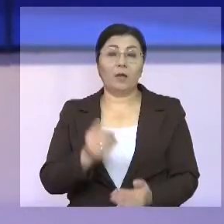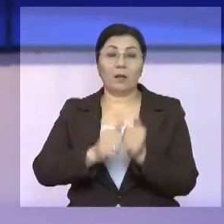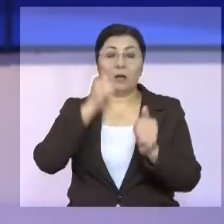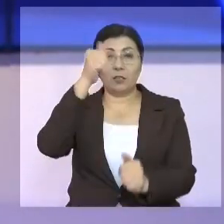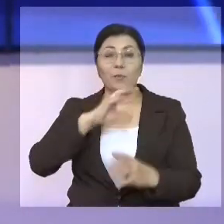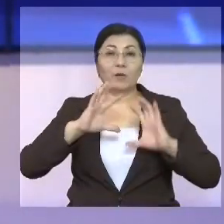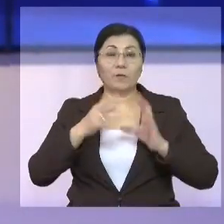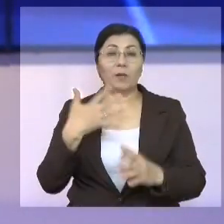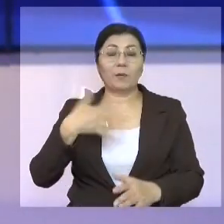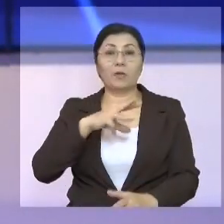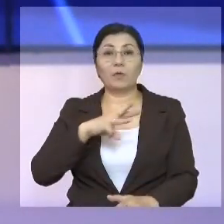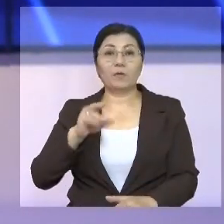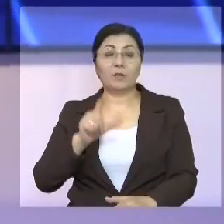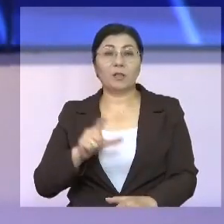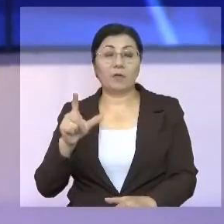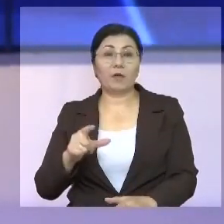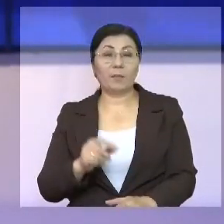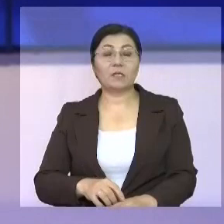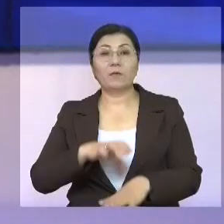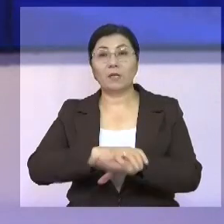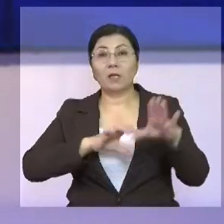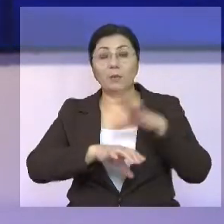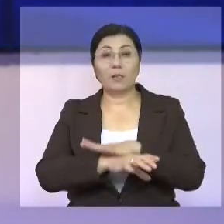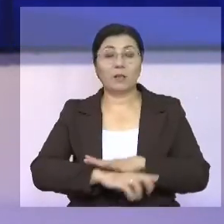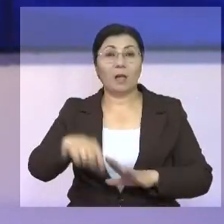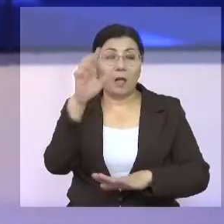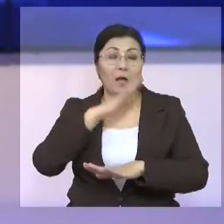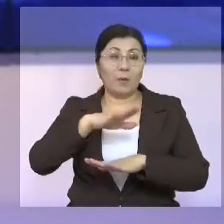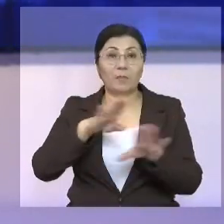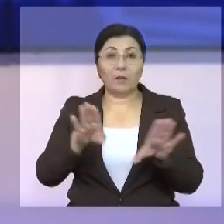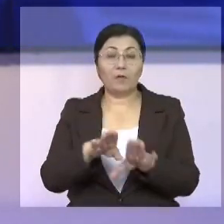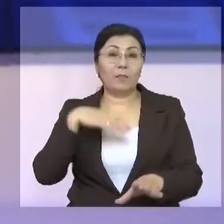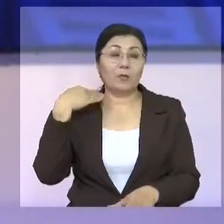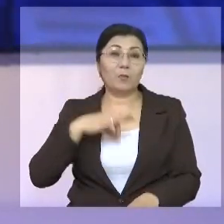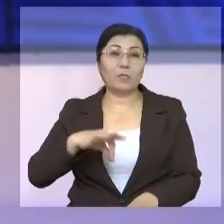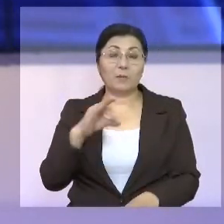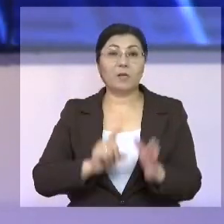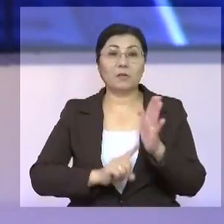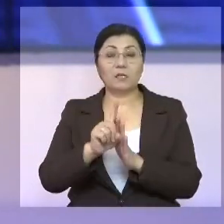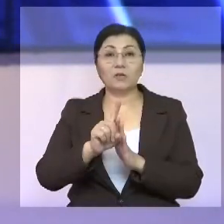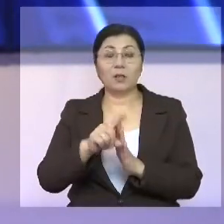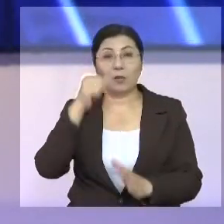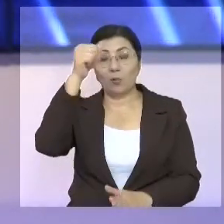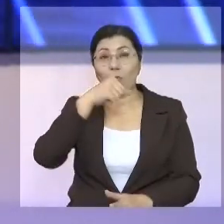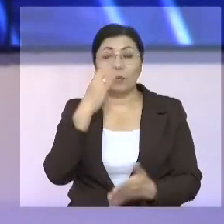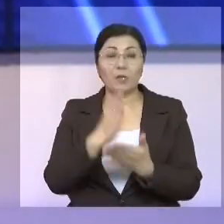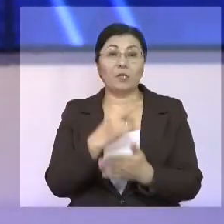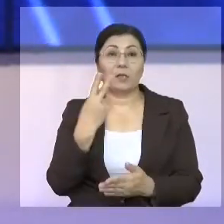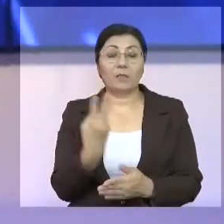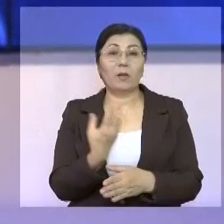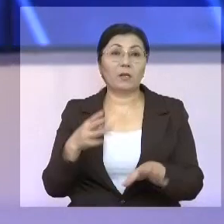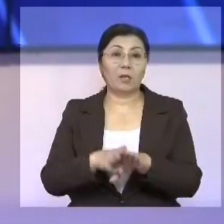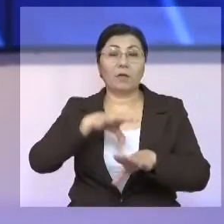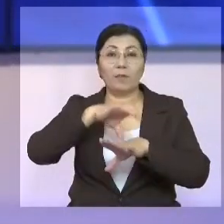Ежегодно в мире 50 миллионов человек попадают в рабство. Наша страна не исключение. В Актюбинской области с начала текущего года имеются два подобных